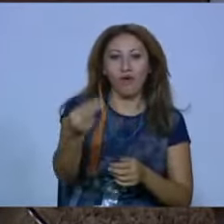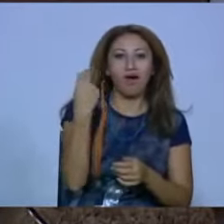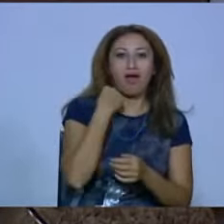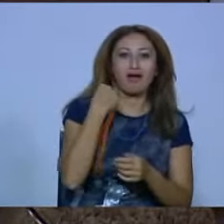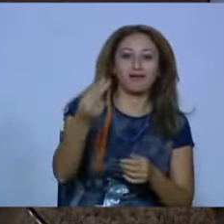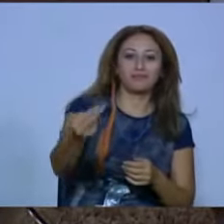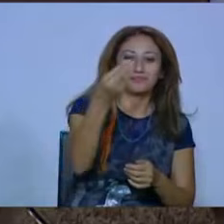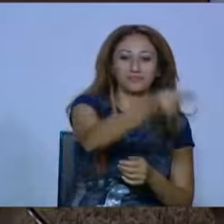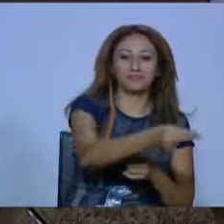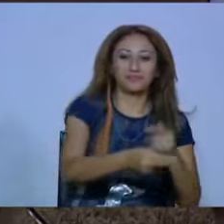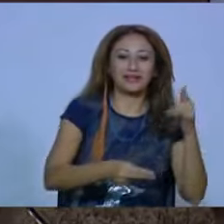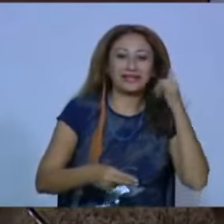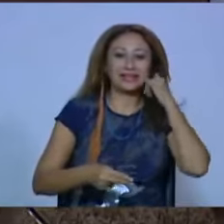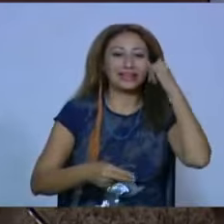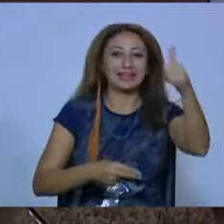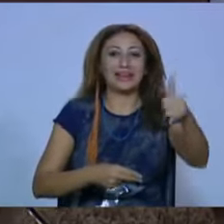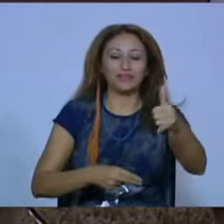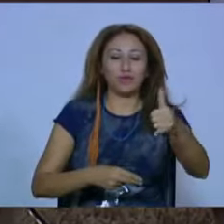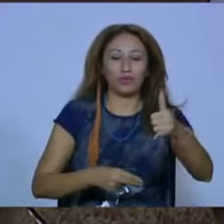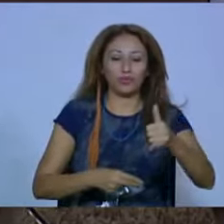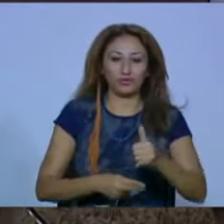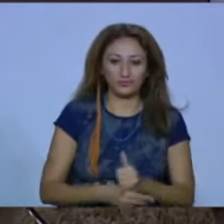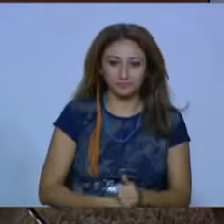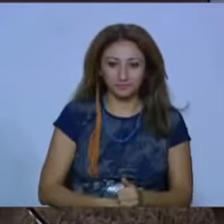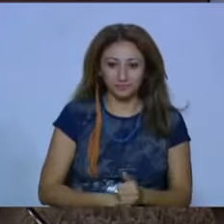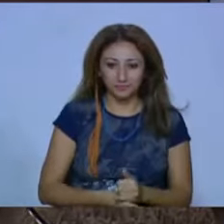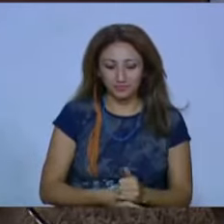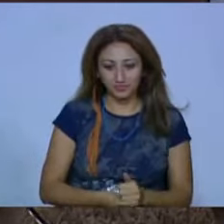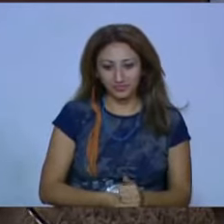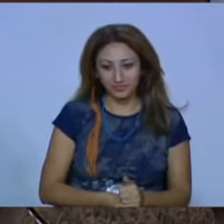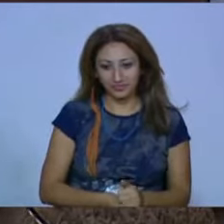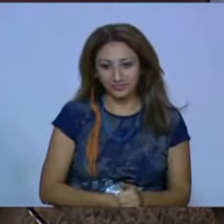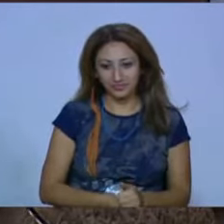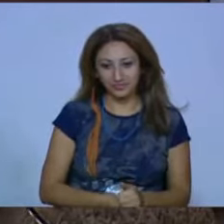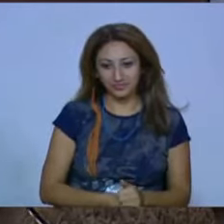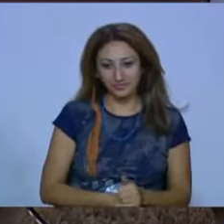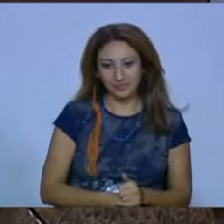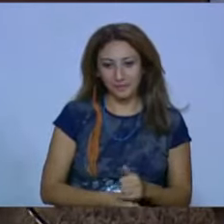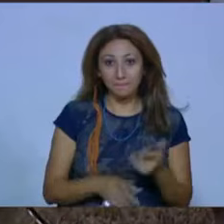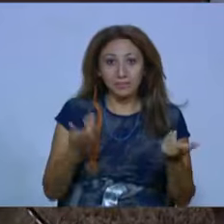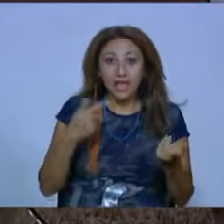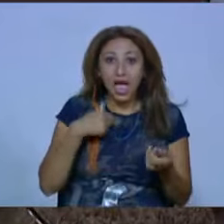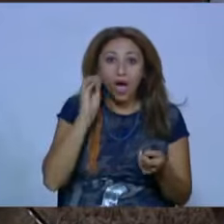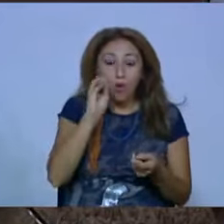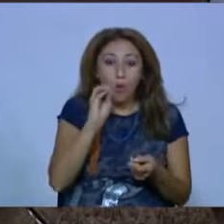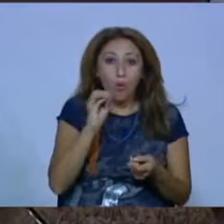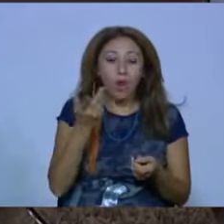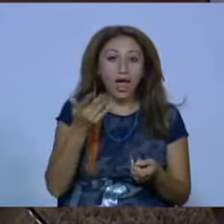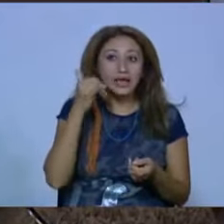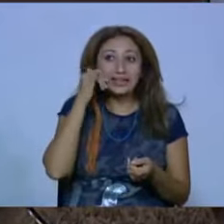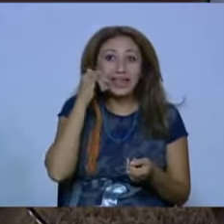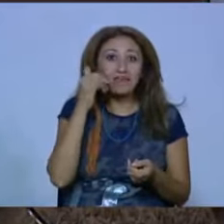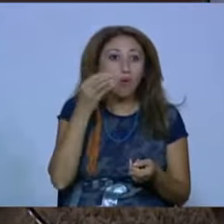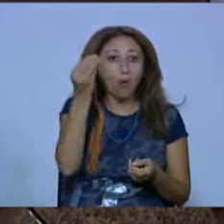له عشان سليمان يكلمه وهو قال لي ايه انت قاعد ما انا لسه بوصيك عشان انا اشوف رياكشنات علاء